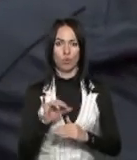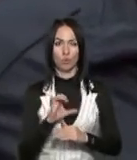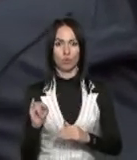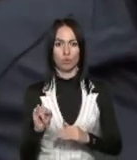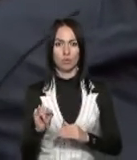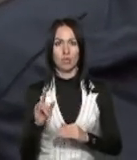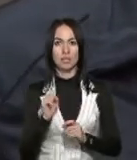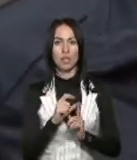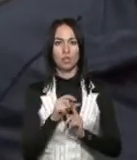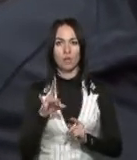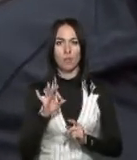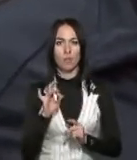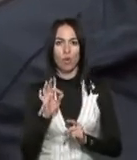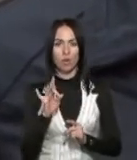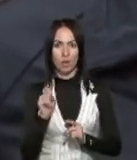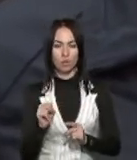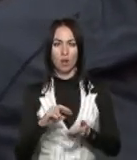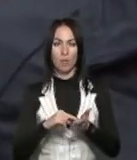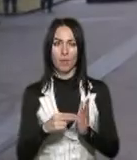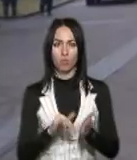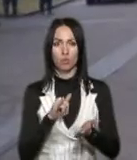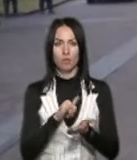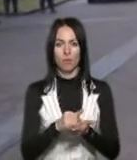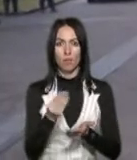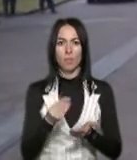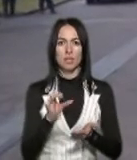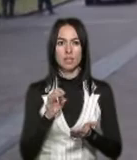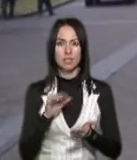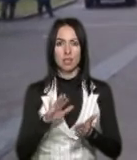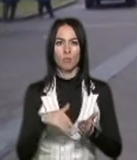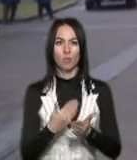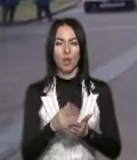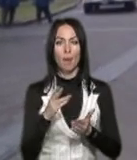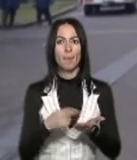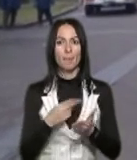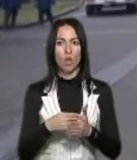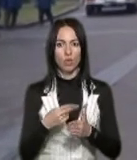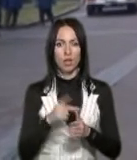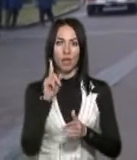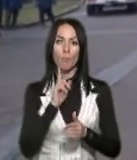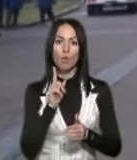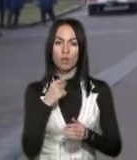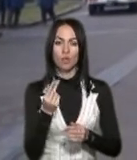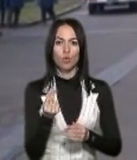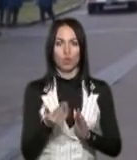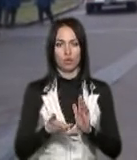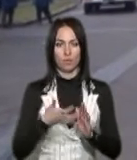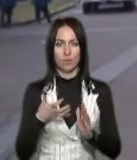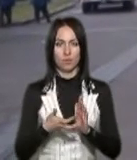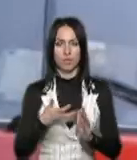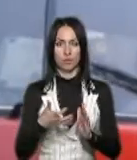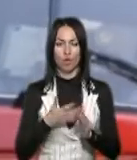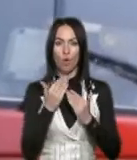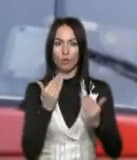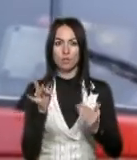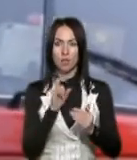За словами проректора Паханенка, планують встановити порошкову систему для бібліотеки. Поки, каже, коштів не вистачає. Останній